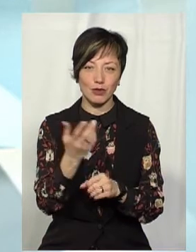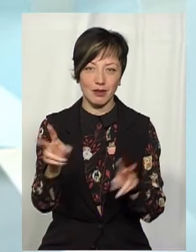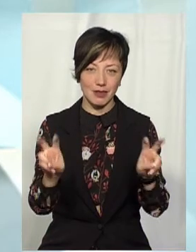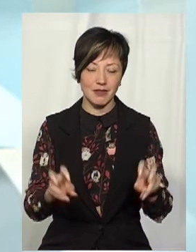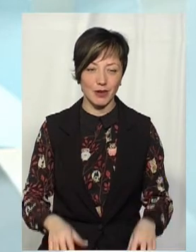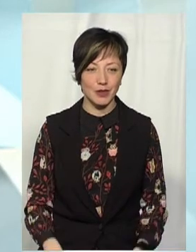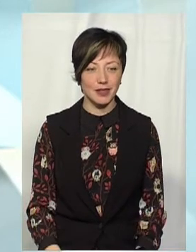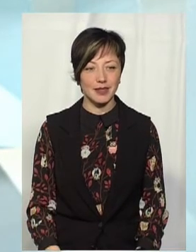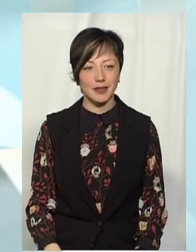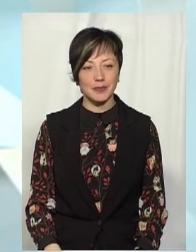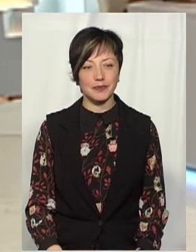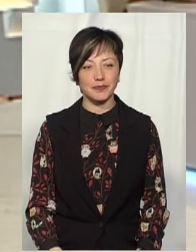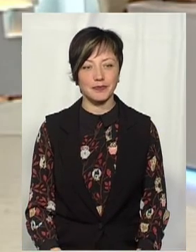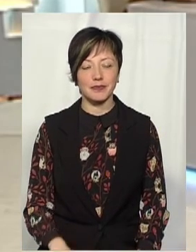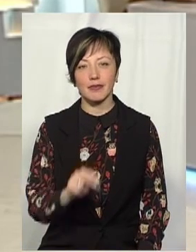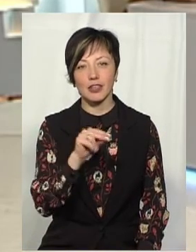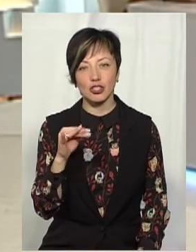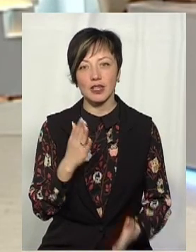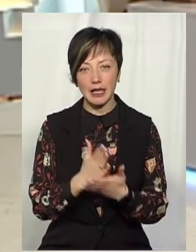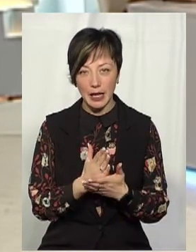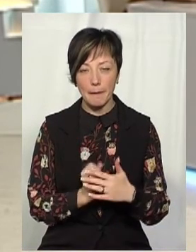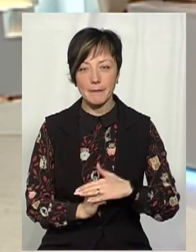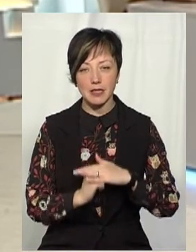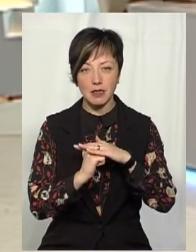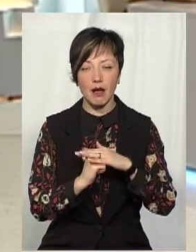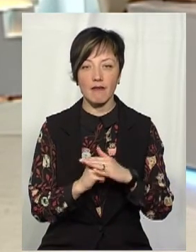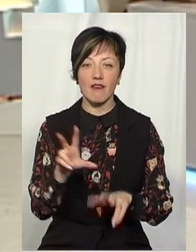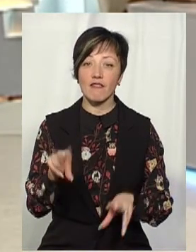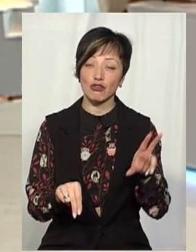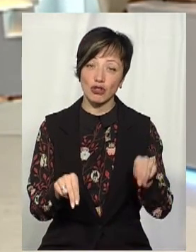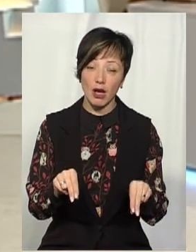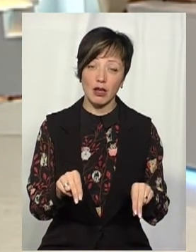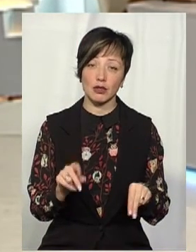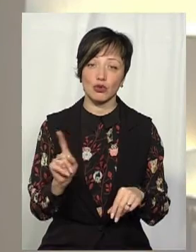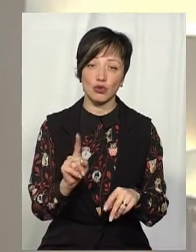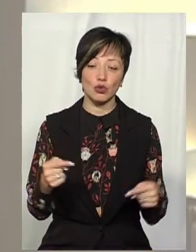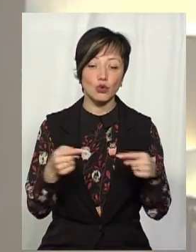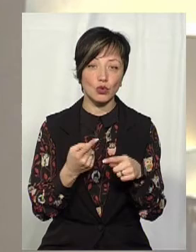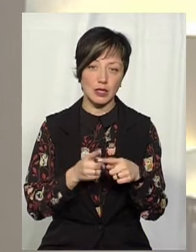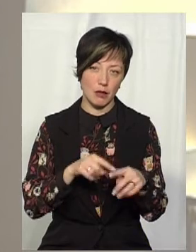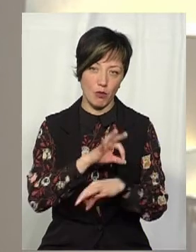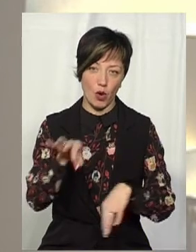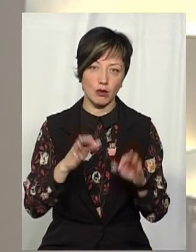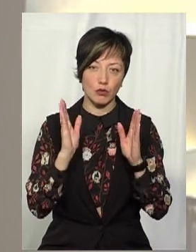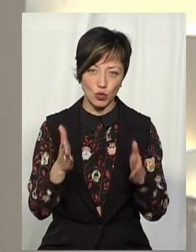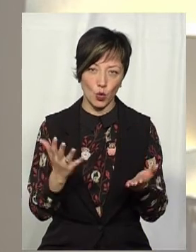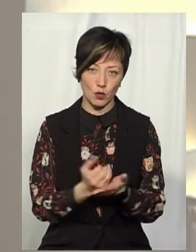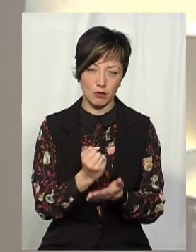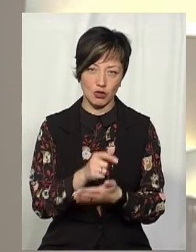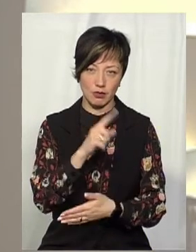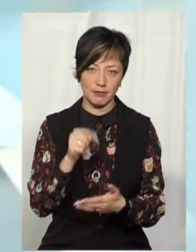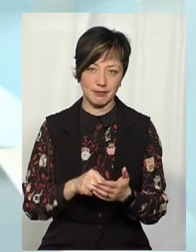їх називають. А скажіть, чи є уже підстави от вважати, що точно цей проект буде